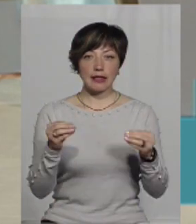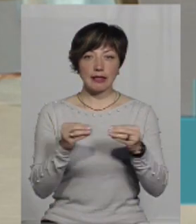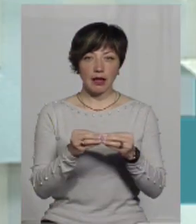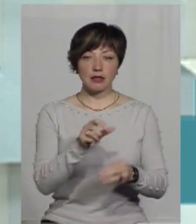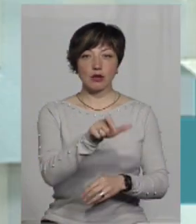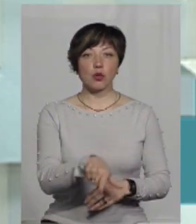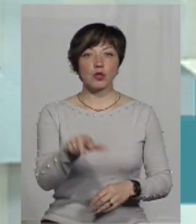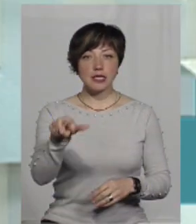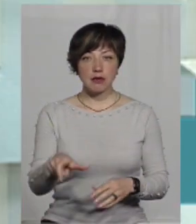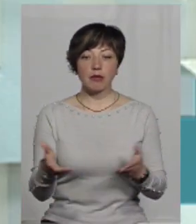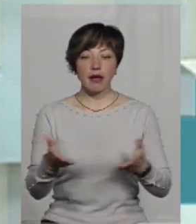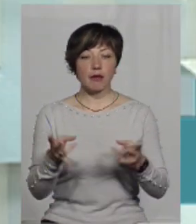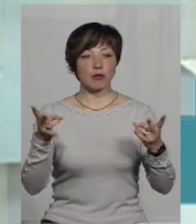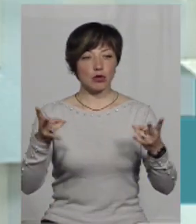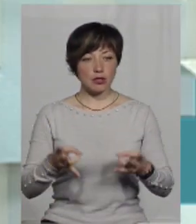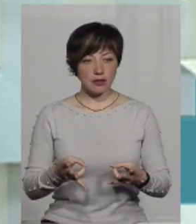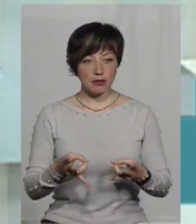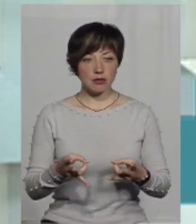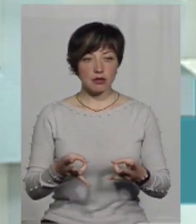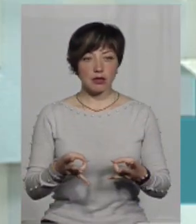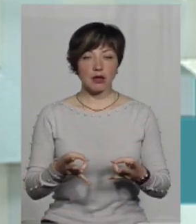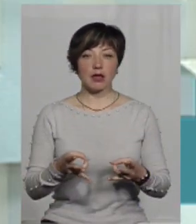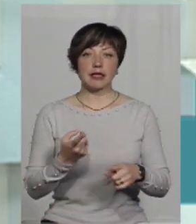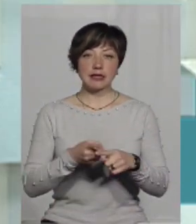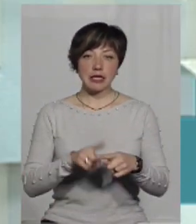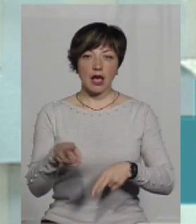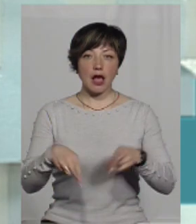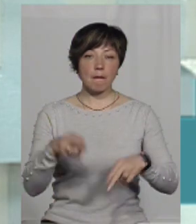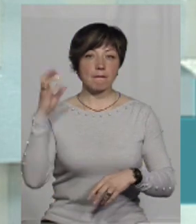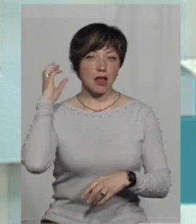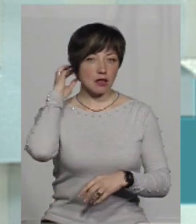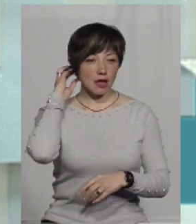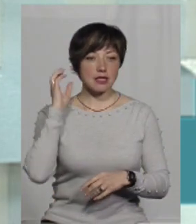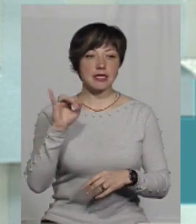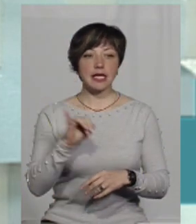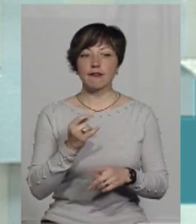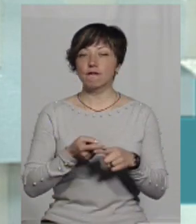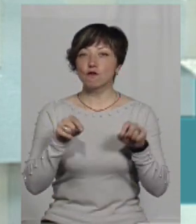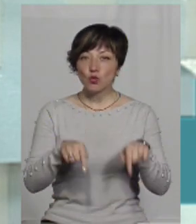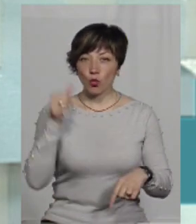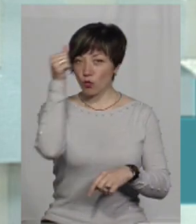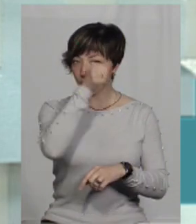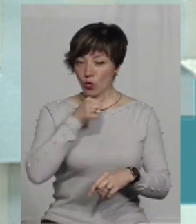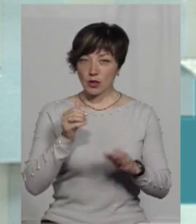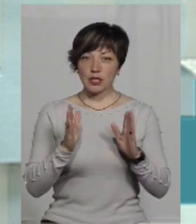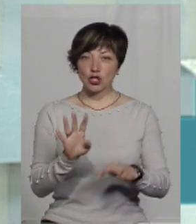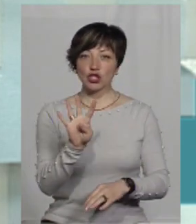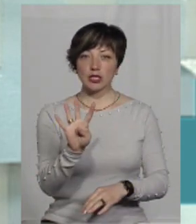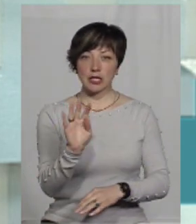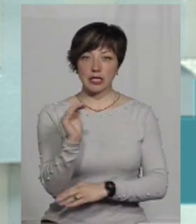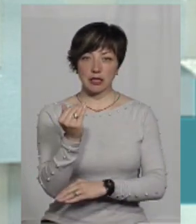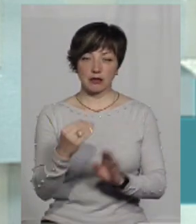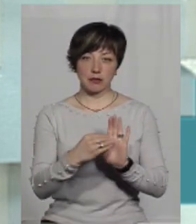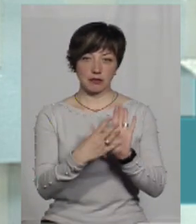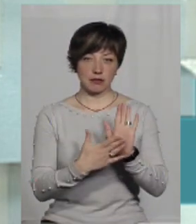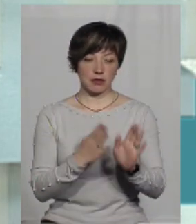10 осіб, які потребують кохлеарної імплантації. І в цьому році тільки 4 дитини стало